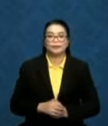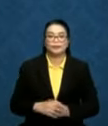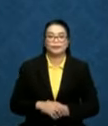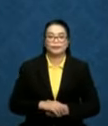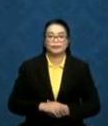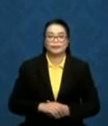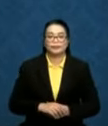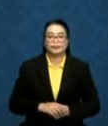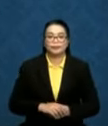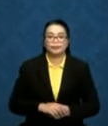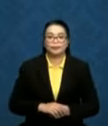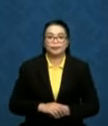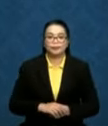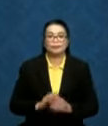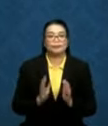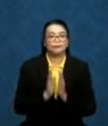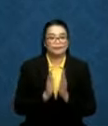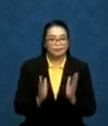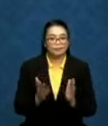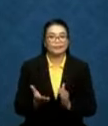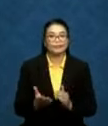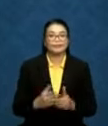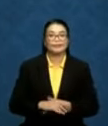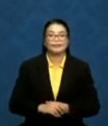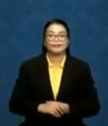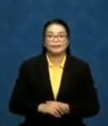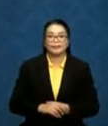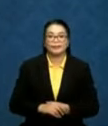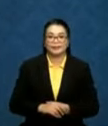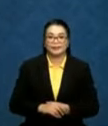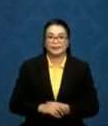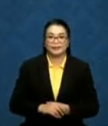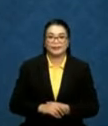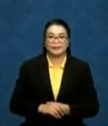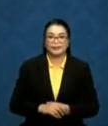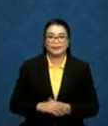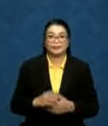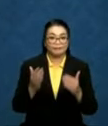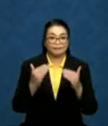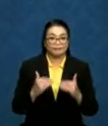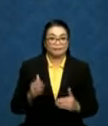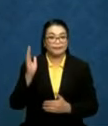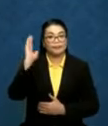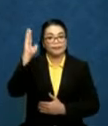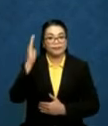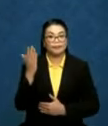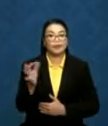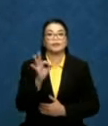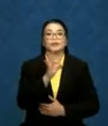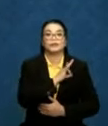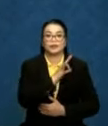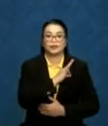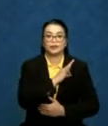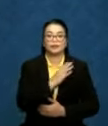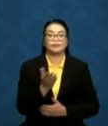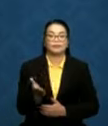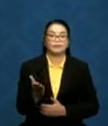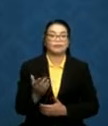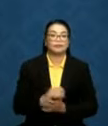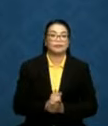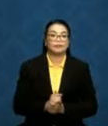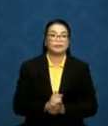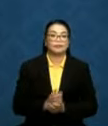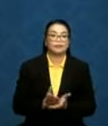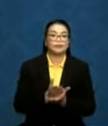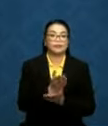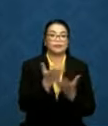ครับครับขอบพระคุณครับต่อไปเป็นการอภิปรายของสมาชิกนะครับเริ่ม